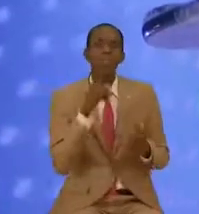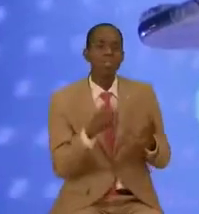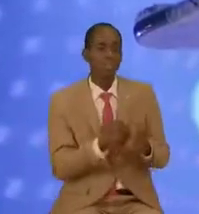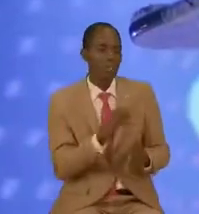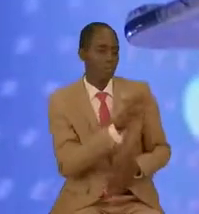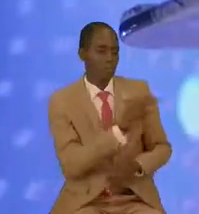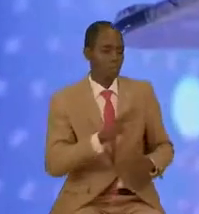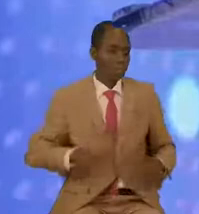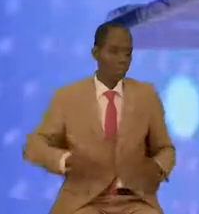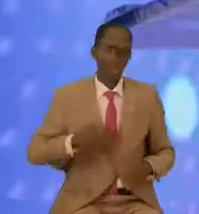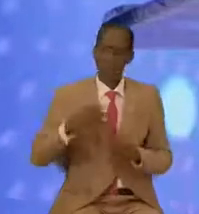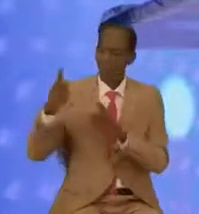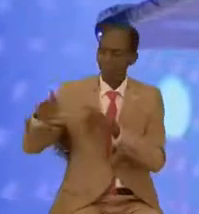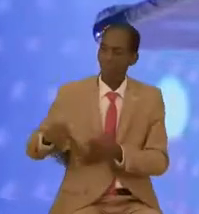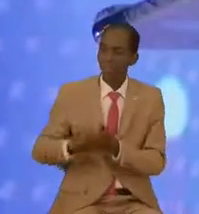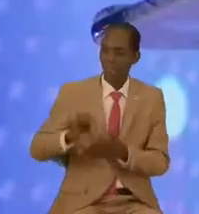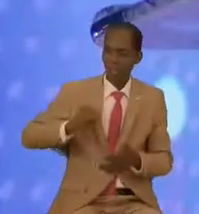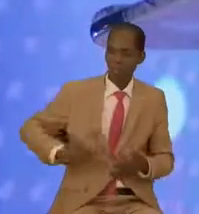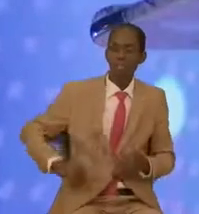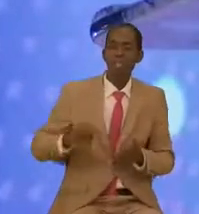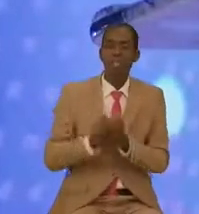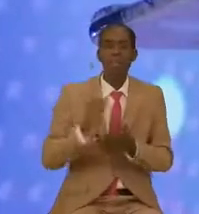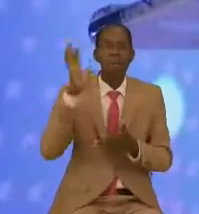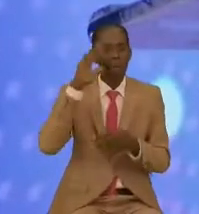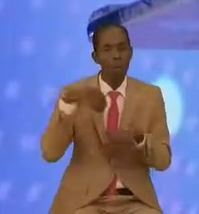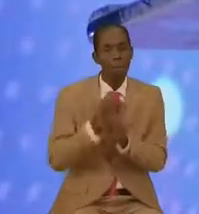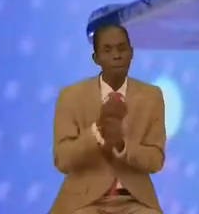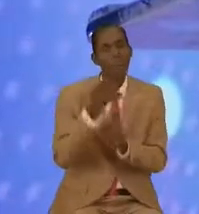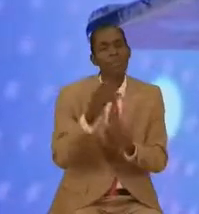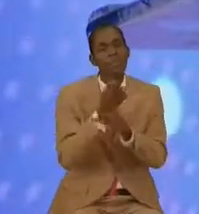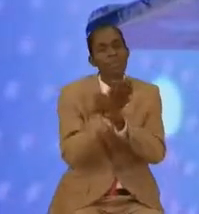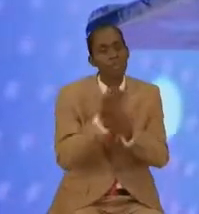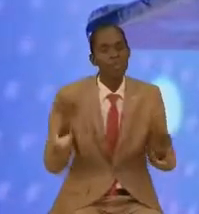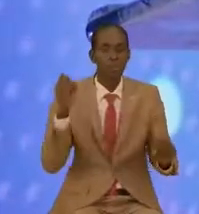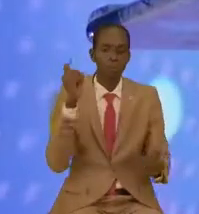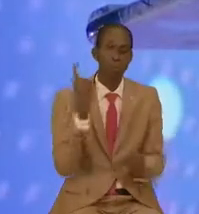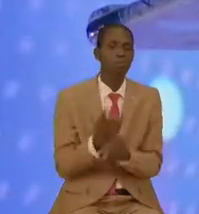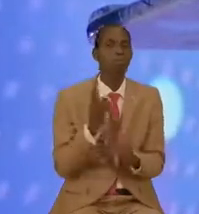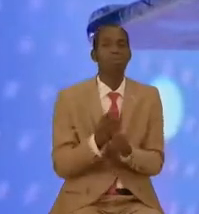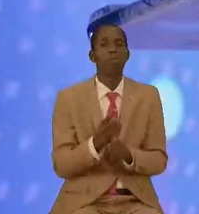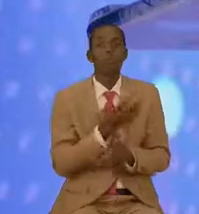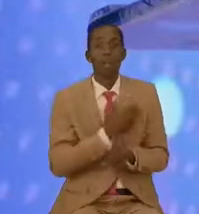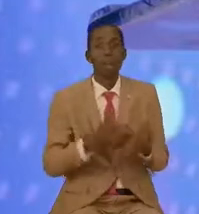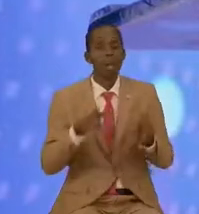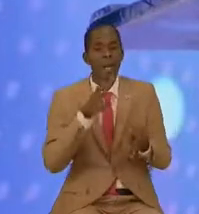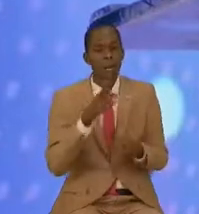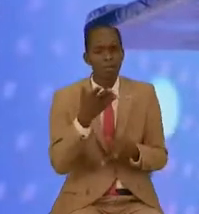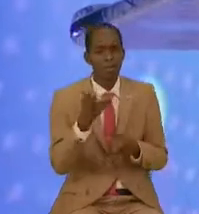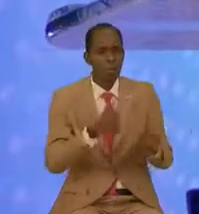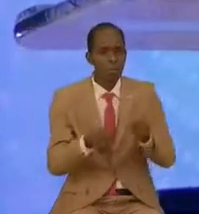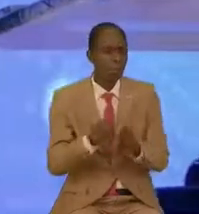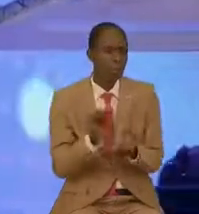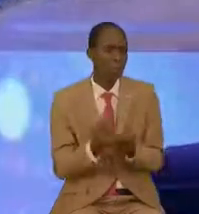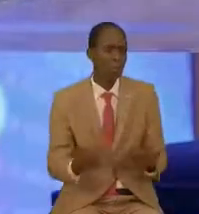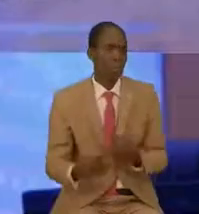ce que Christ a fait. Christ est celui qui circoncit. que ce sont les gens qui doivent, ce sont les